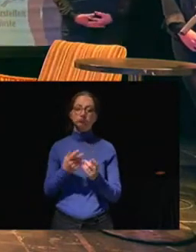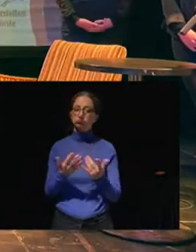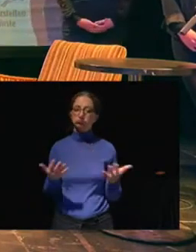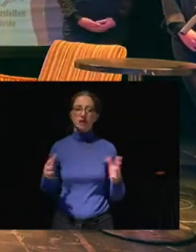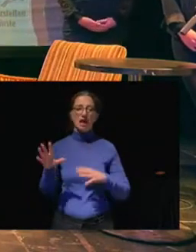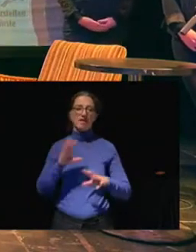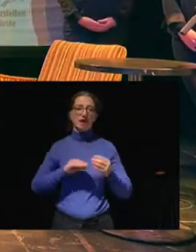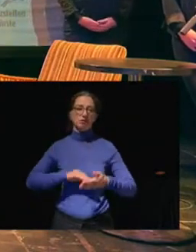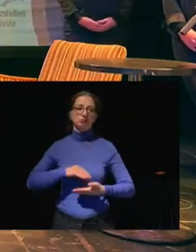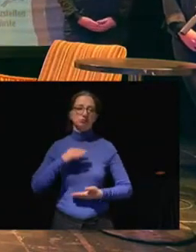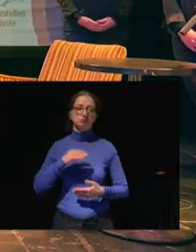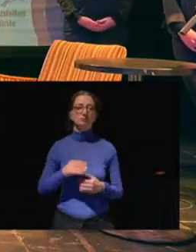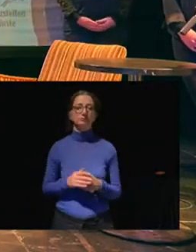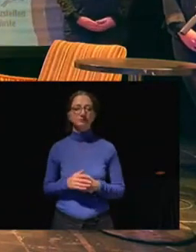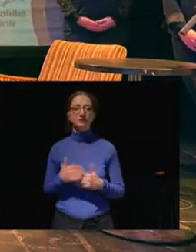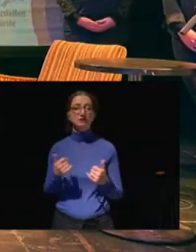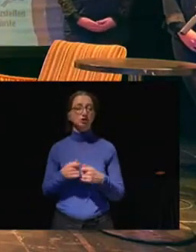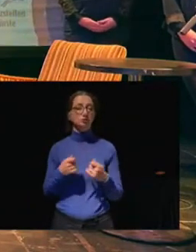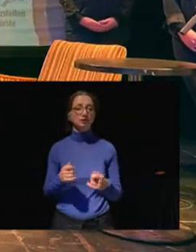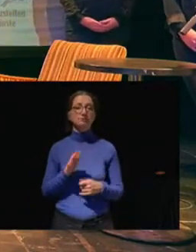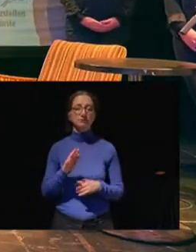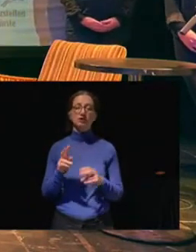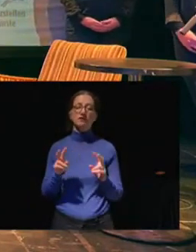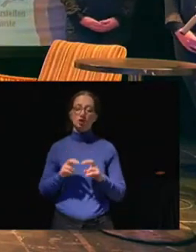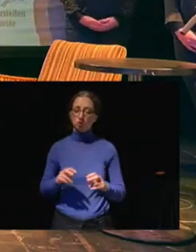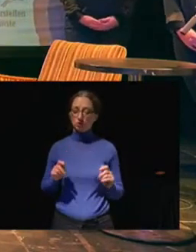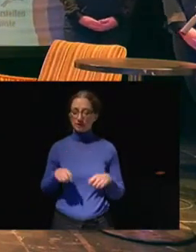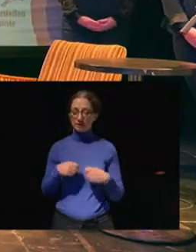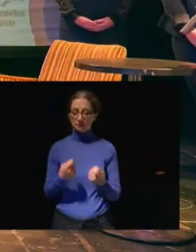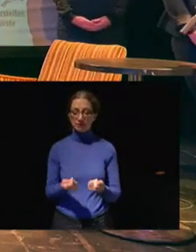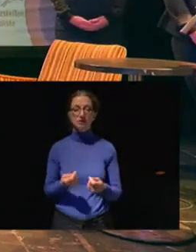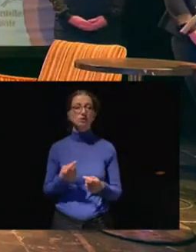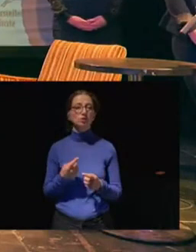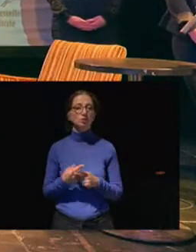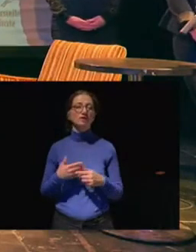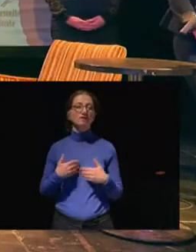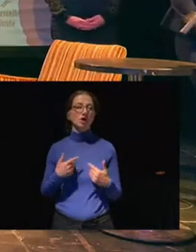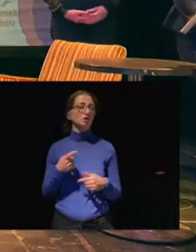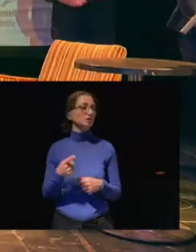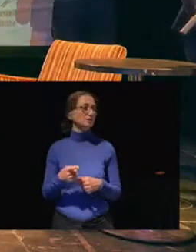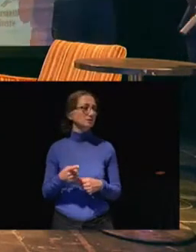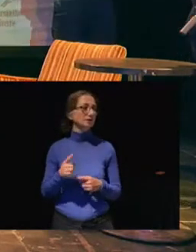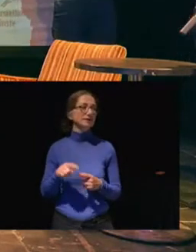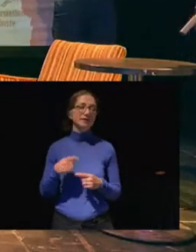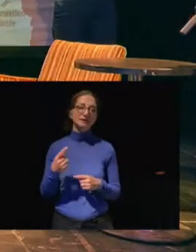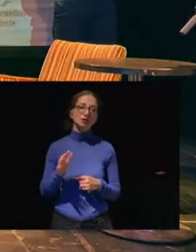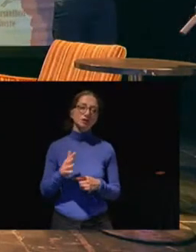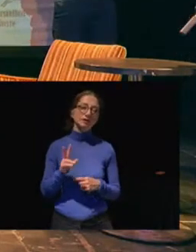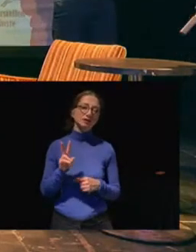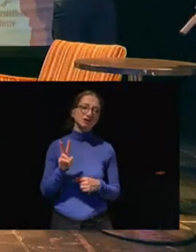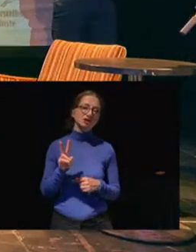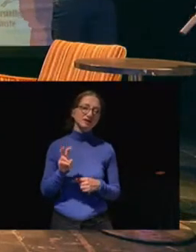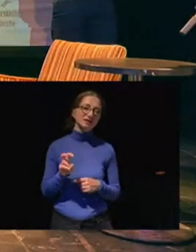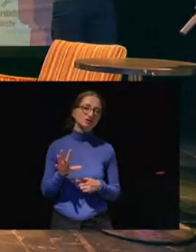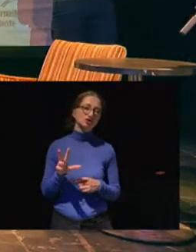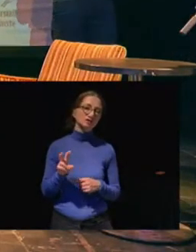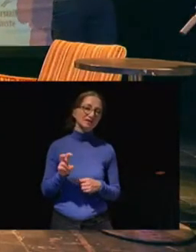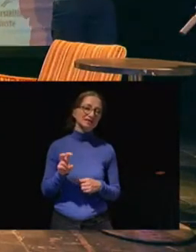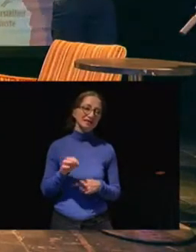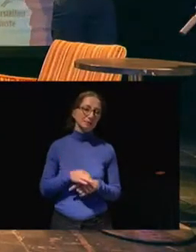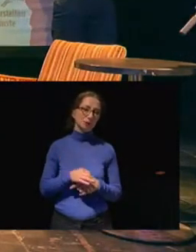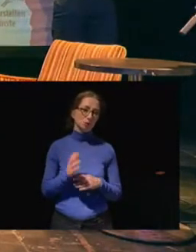gesammelt. Wir sind jetzt sehr gespannt auf eure Forschungsergebnisse und freuen uns, die nächsten ungefähr 20,